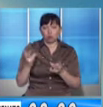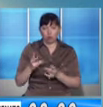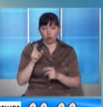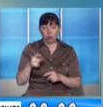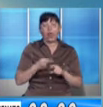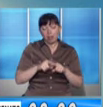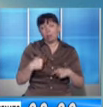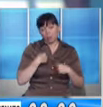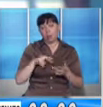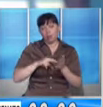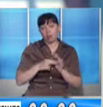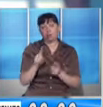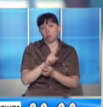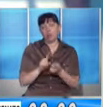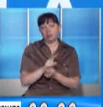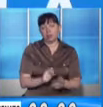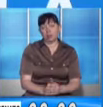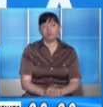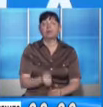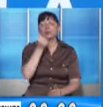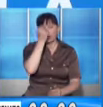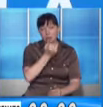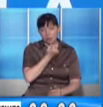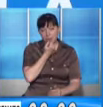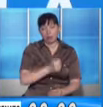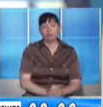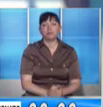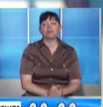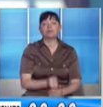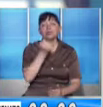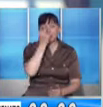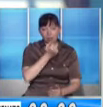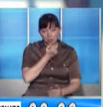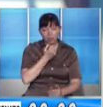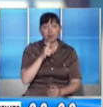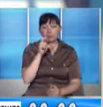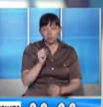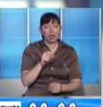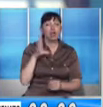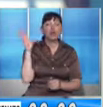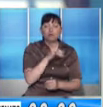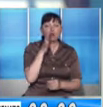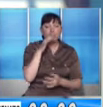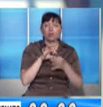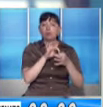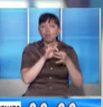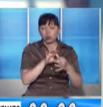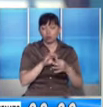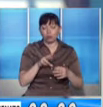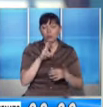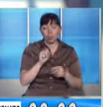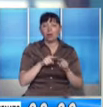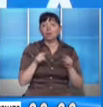vrem noi să schimbăm. Mulțumesc! Mulțumesc și eu! Da. Vă mulțumim și vă mulțumim pentru întreaga colaborare a noastră